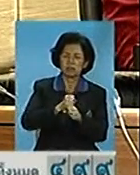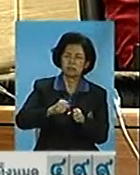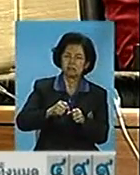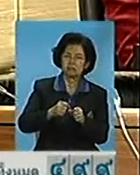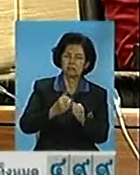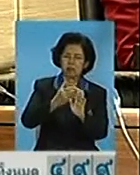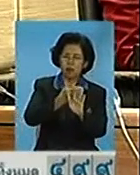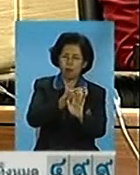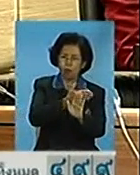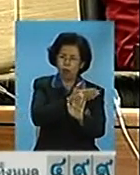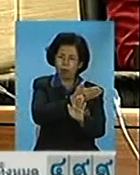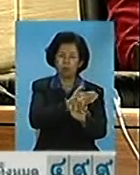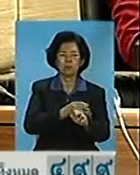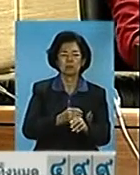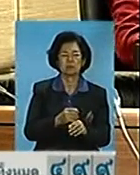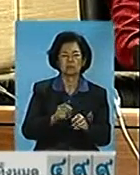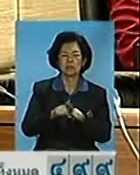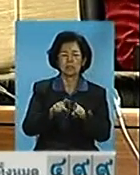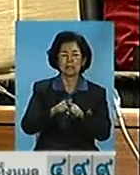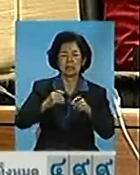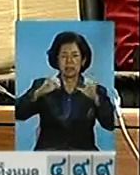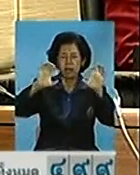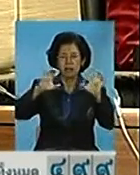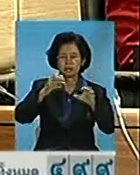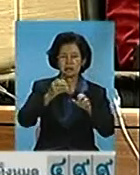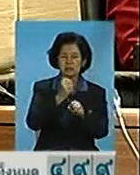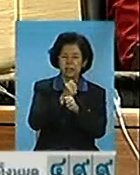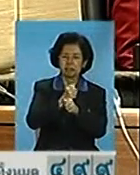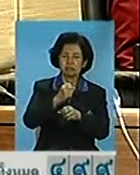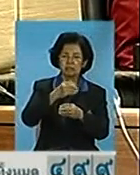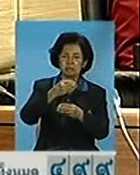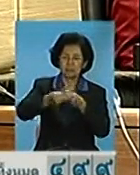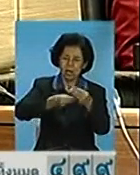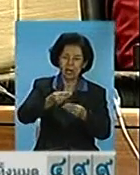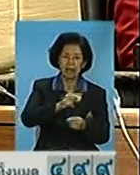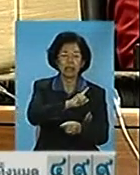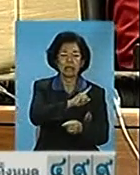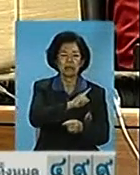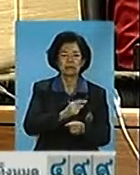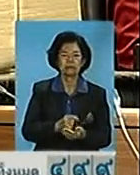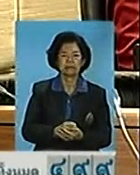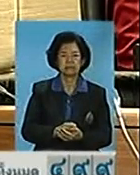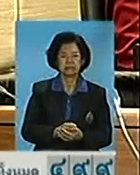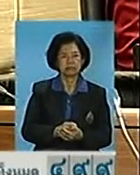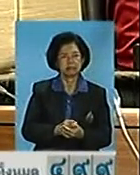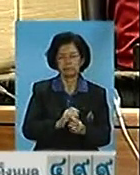การเศรษฐกิจเสียเองนะฮะทวนข้อบทของรัฐธรรม